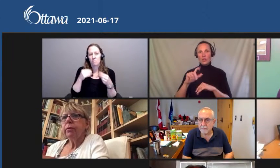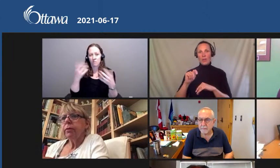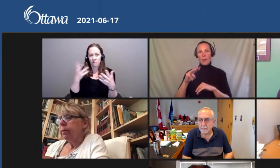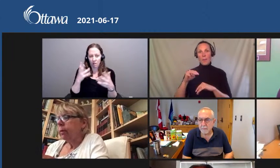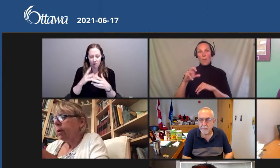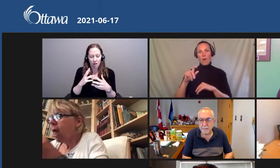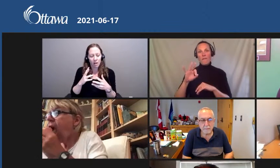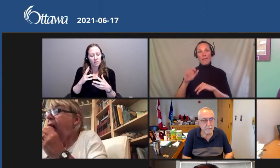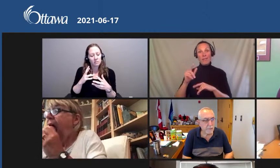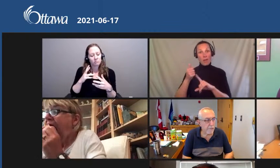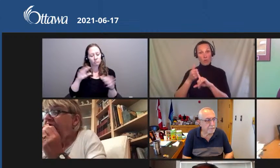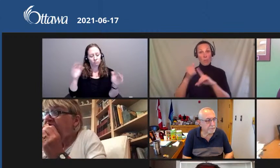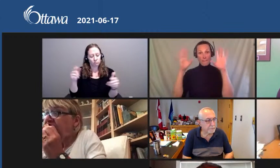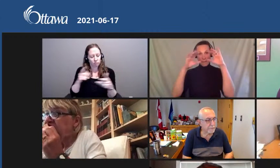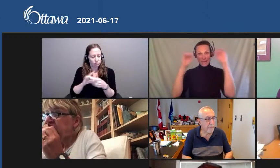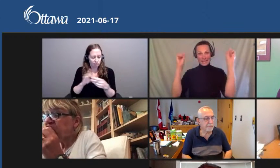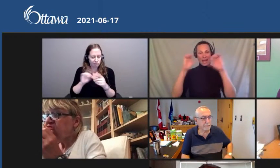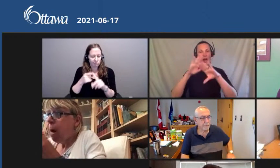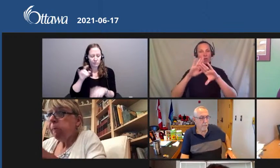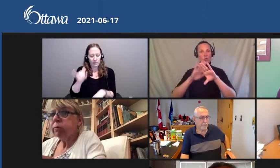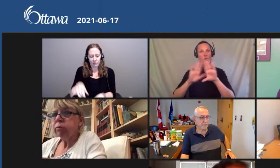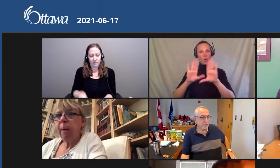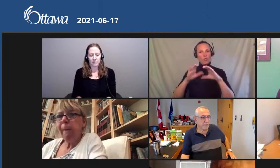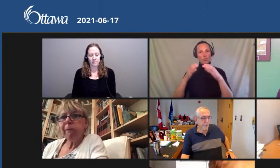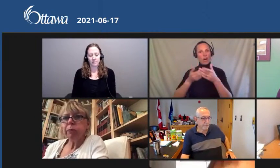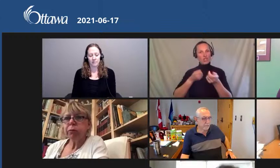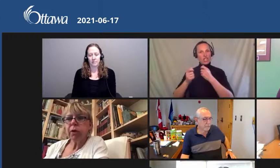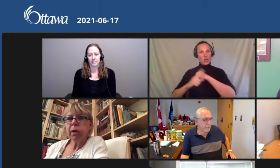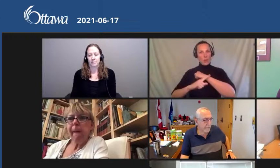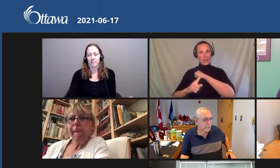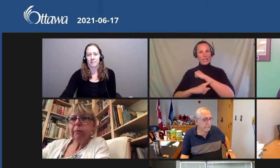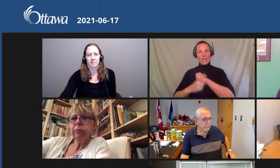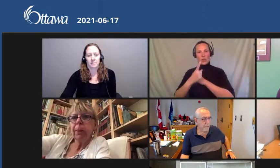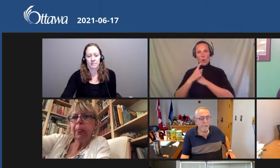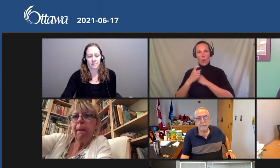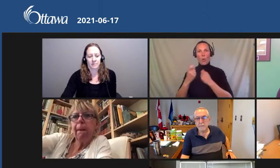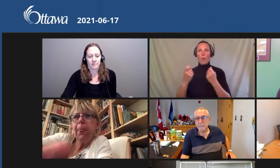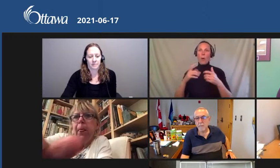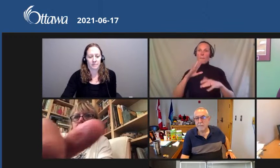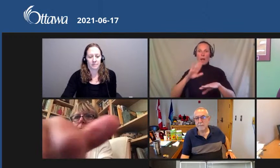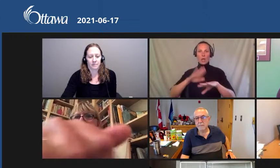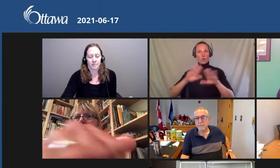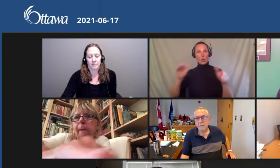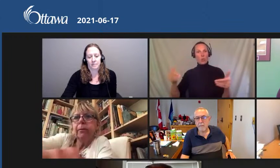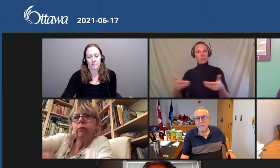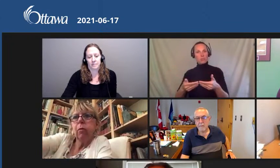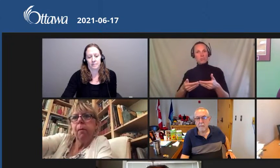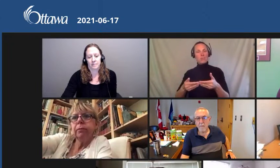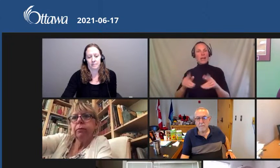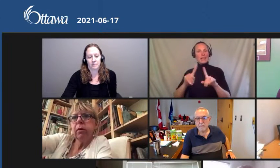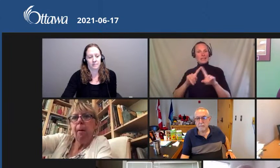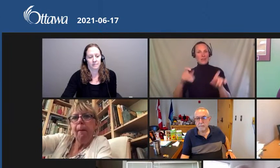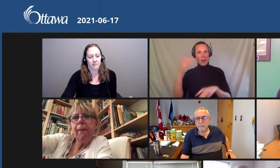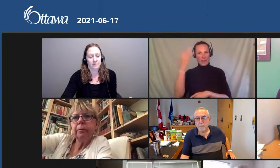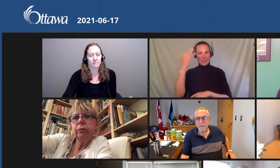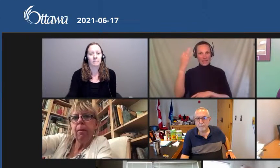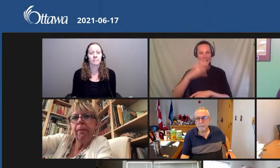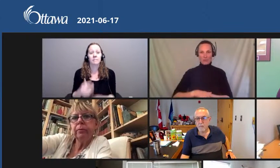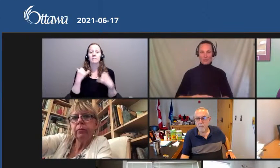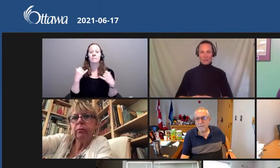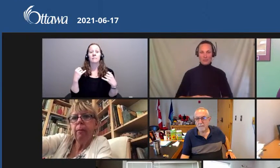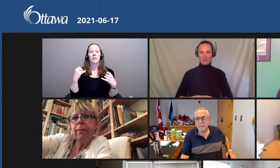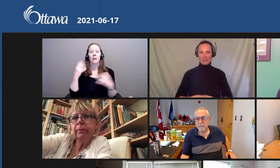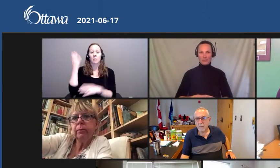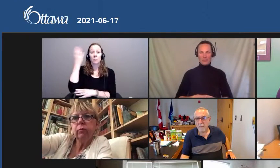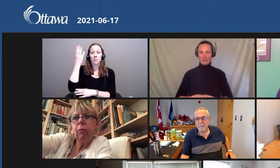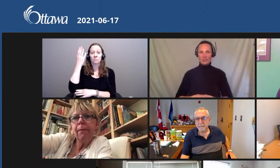protection de l'environnement, de l'eau et de la gestion des déchets, introduira les présentateurs aujourd'hui. Today's presentation will be just under 1 hour